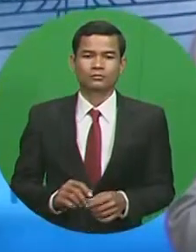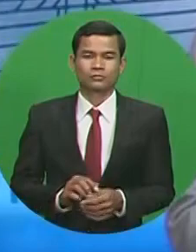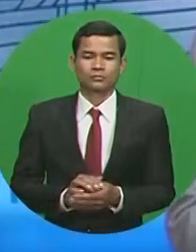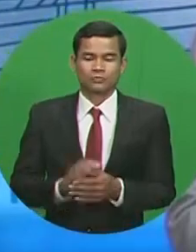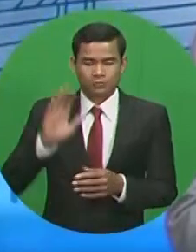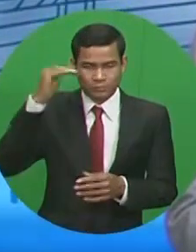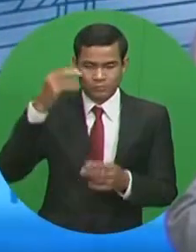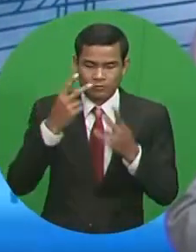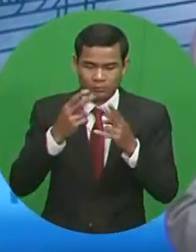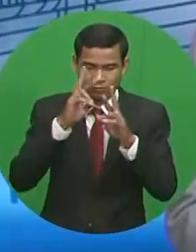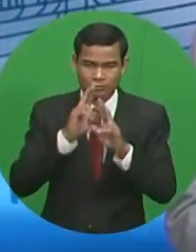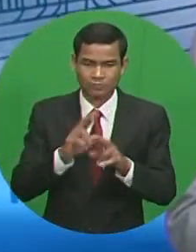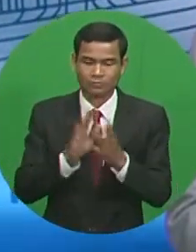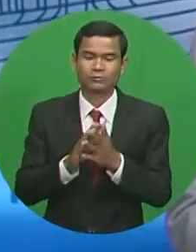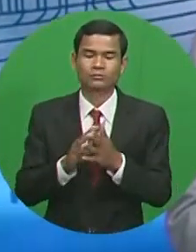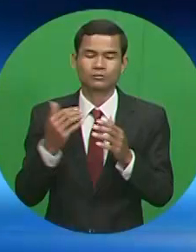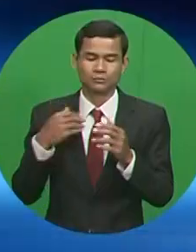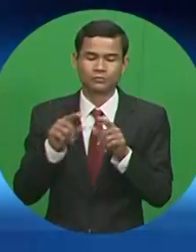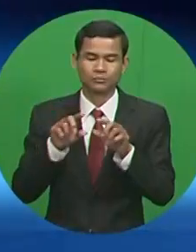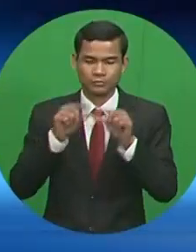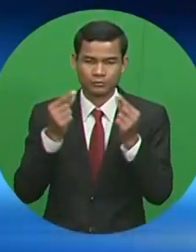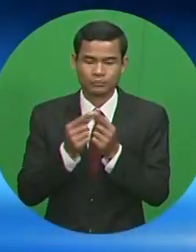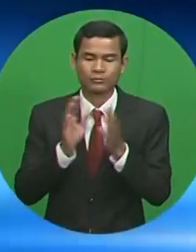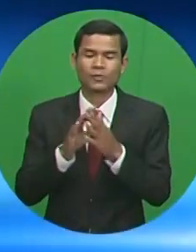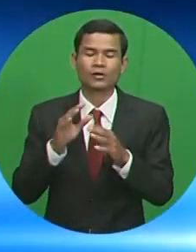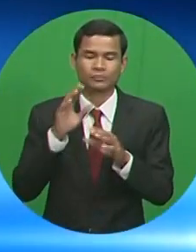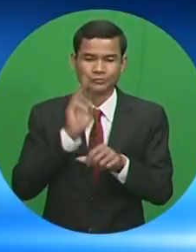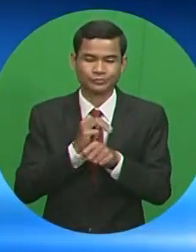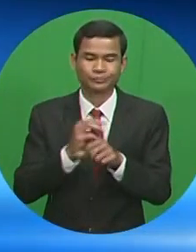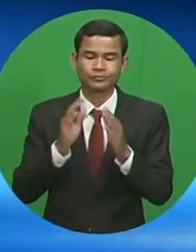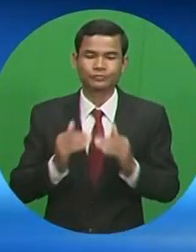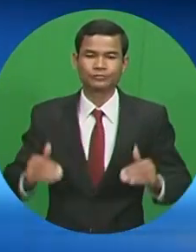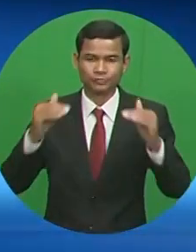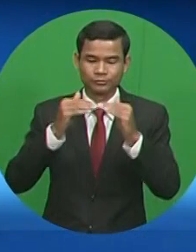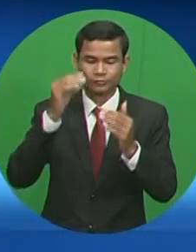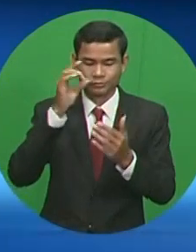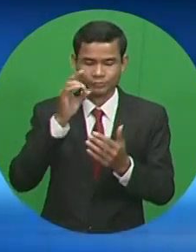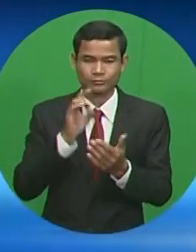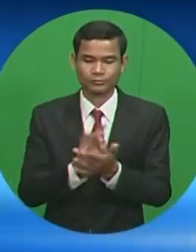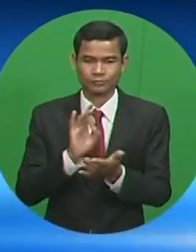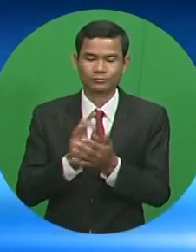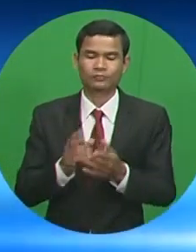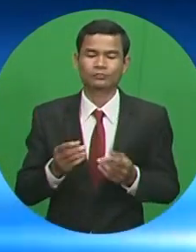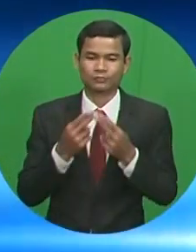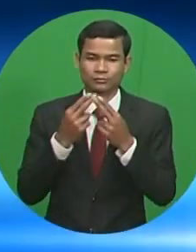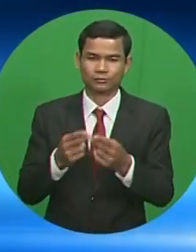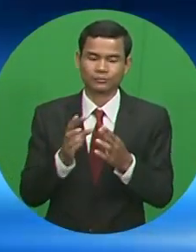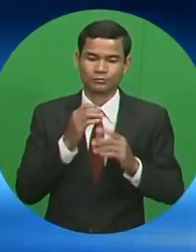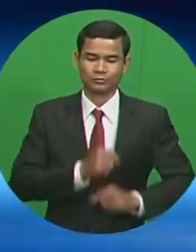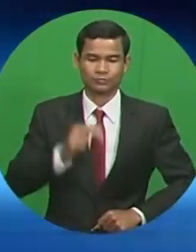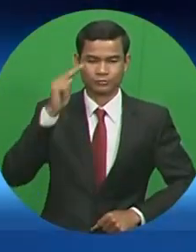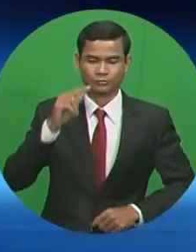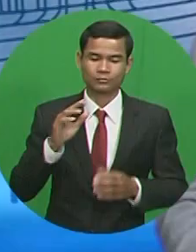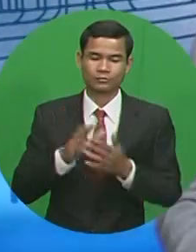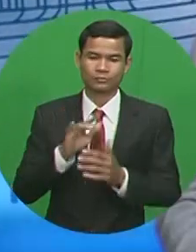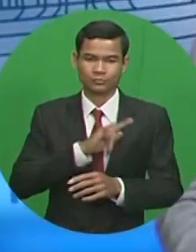ត្រូវតែសេនាគជនជាទីគោរពប្រតិភូក្រសួងធម្មការនិងសាសនាបាននាំយកអំណោយផ្ដល់ជូននាយពលទាហានបញ្ជាការដ្ឋាន